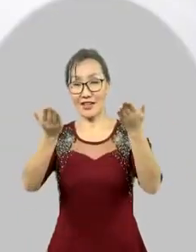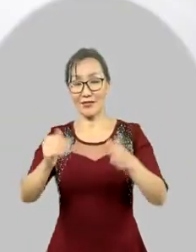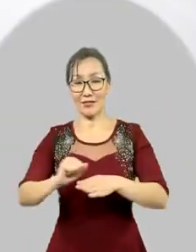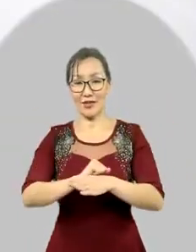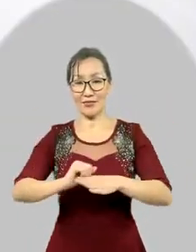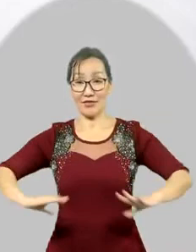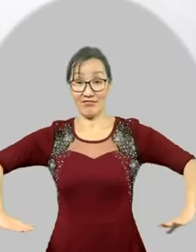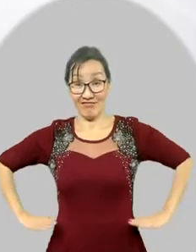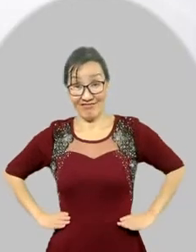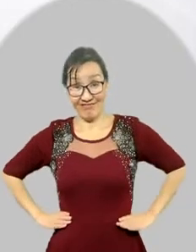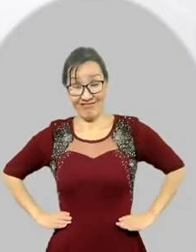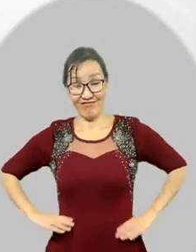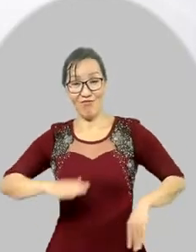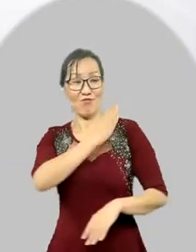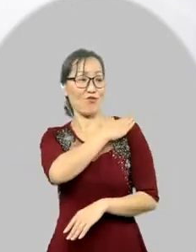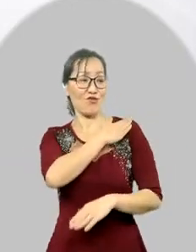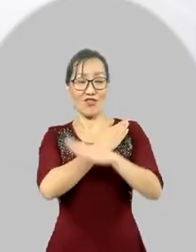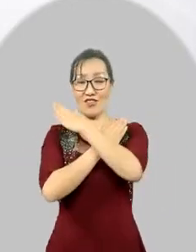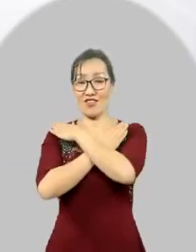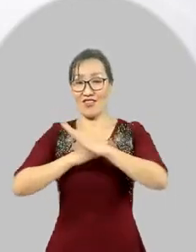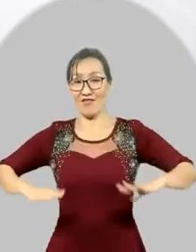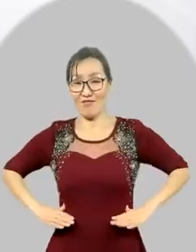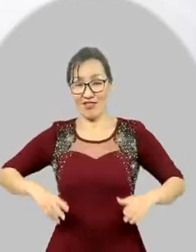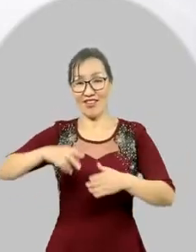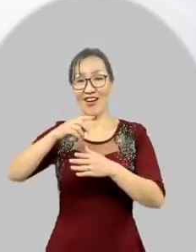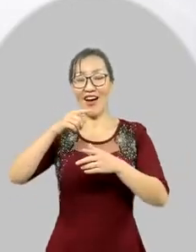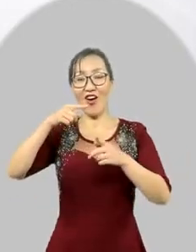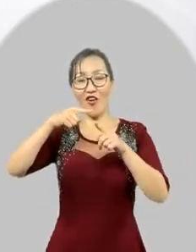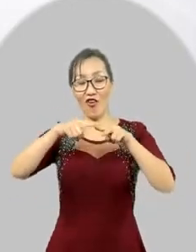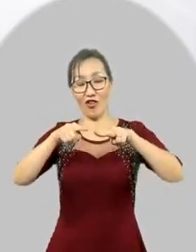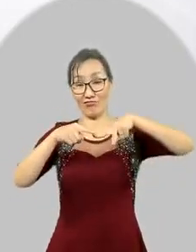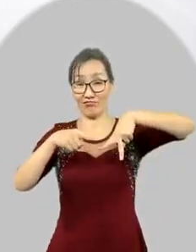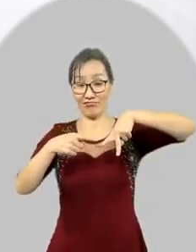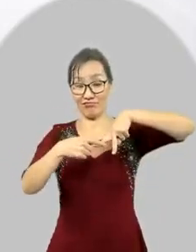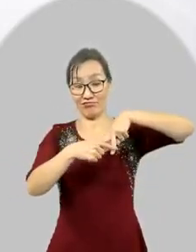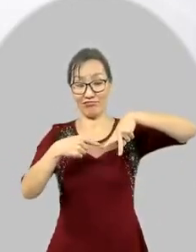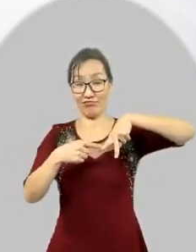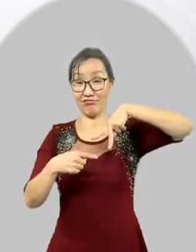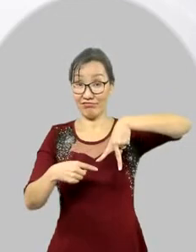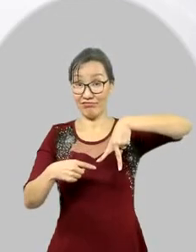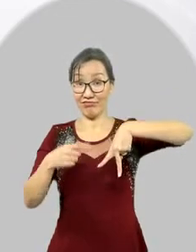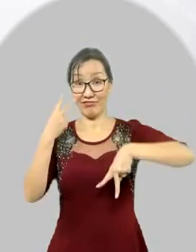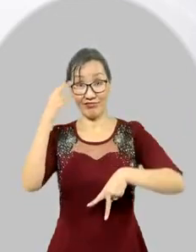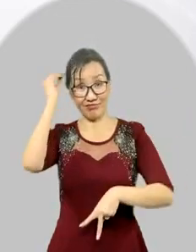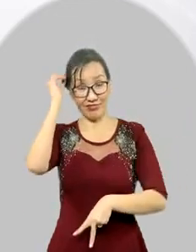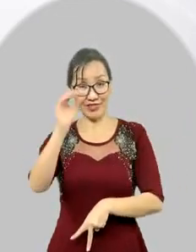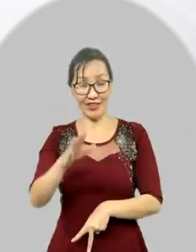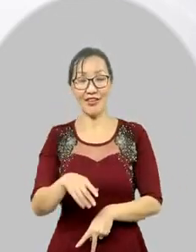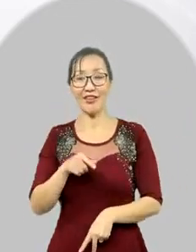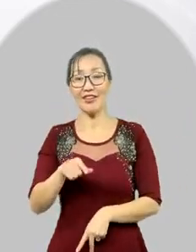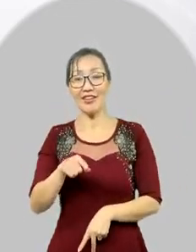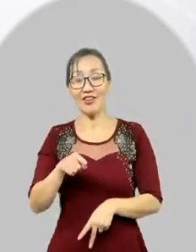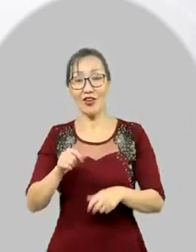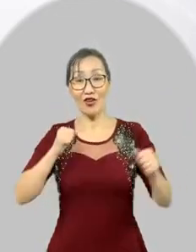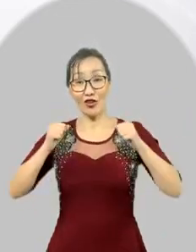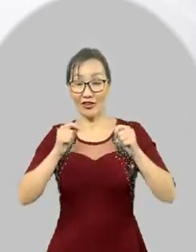Бэлтгэх байдал хөлдөө мөрний хэмжээний зайтай, гараа ташаандаа авч зогсно. За дараагийн хөдөлгөөнийг хараад дагаад